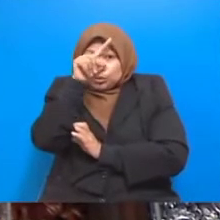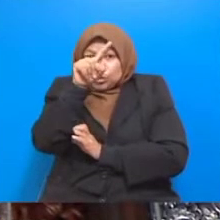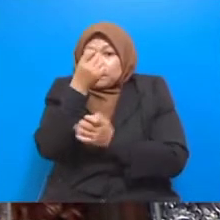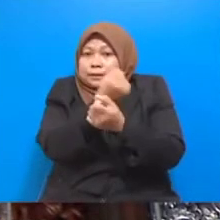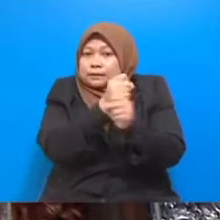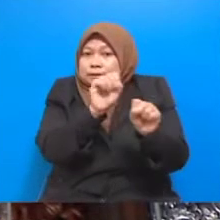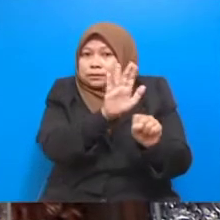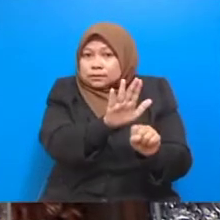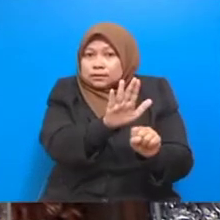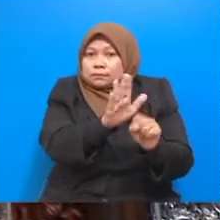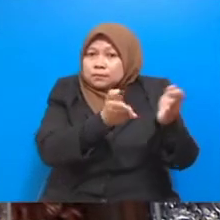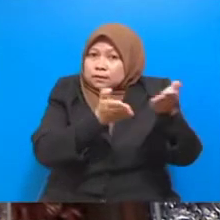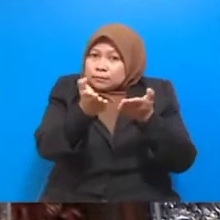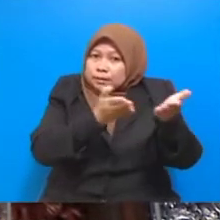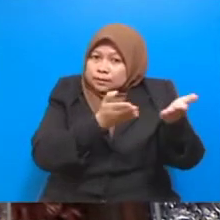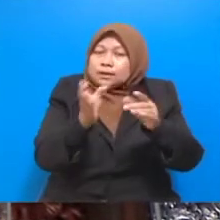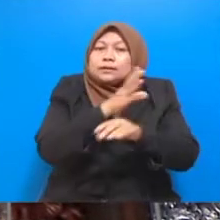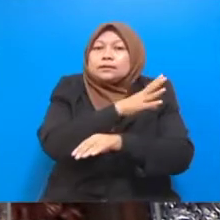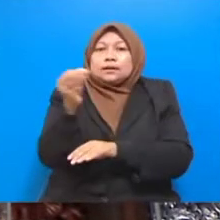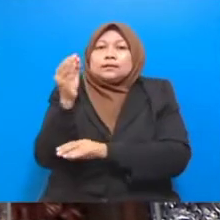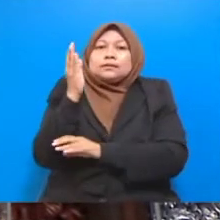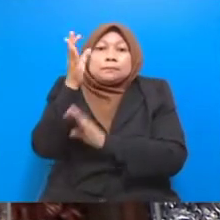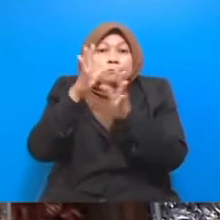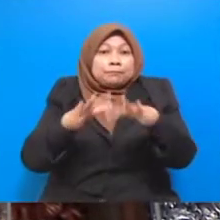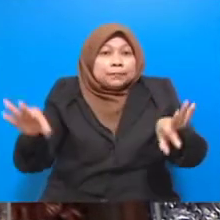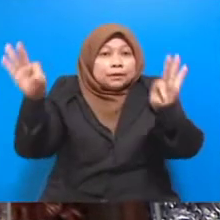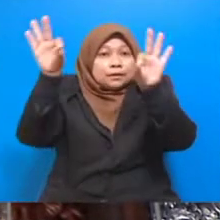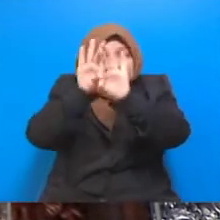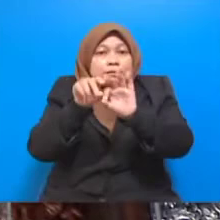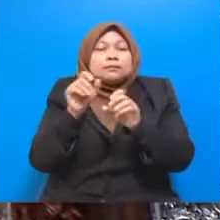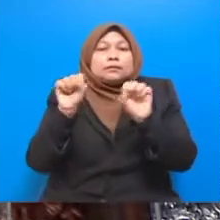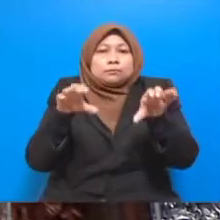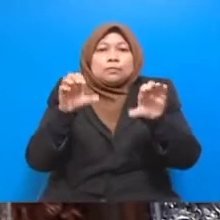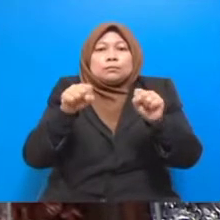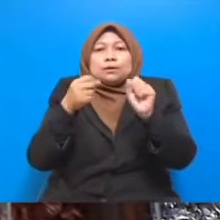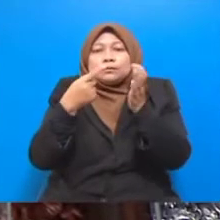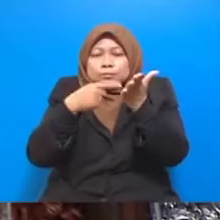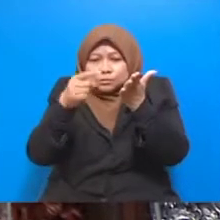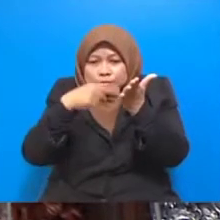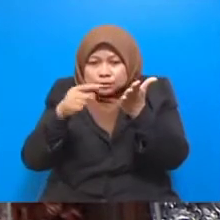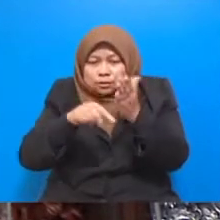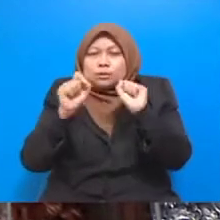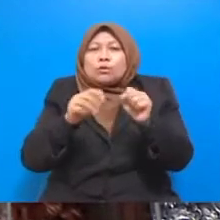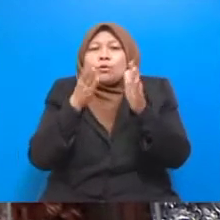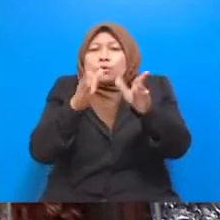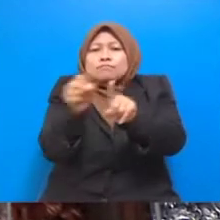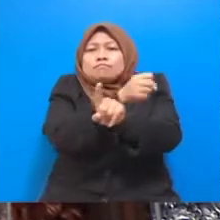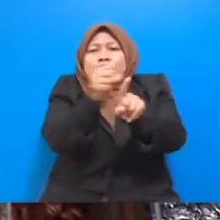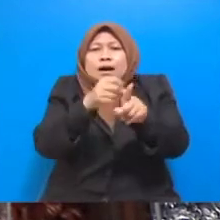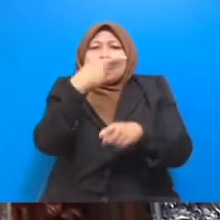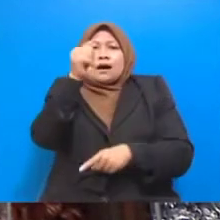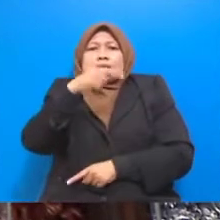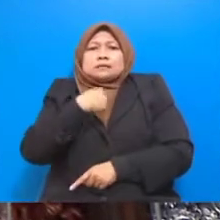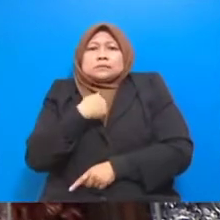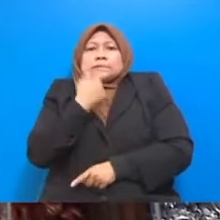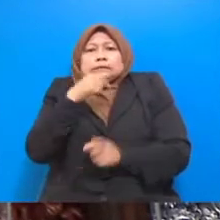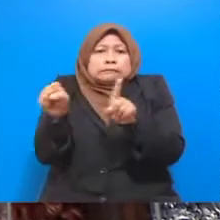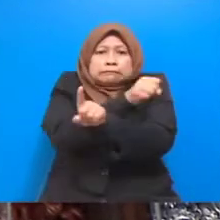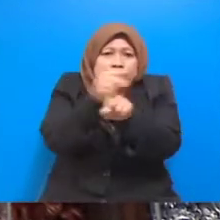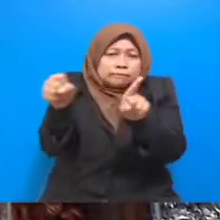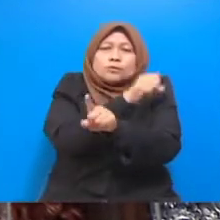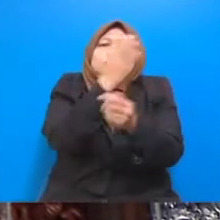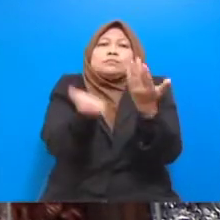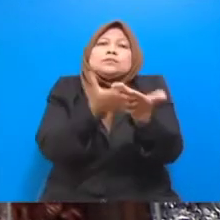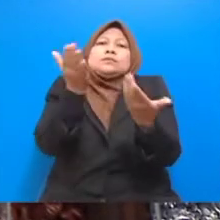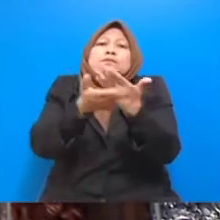penyedia pergi matan tetapi juga yang paling penting dijadikan rujukan oleh mangsa untuk mengetahui hak-hak mereka dan